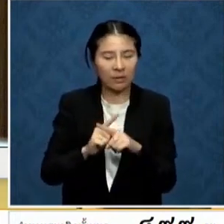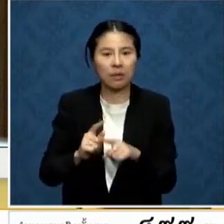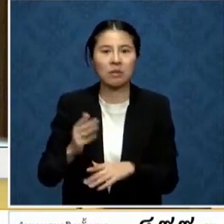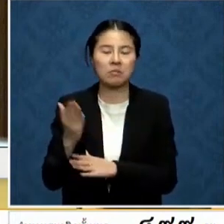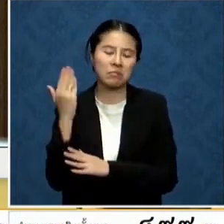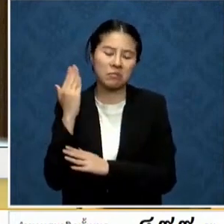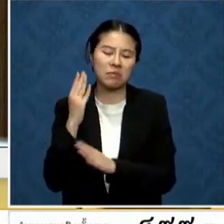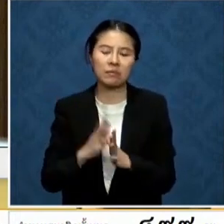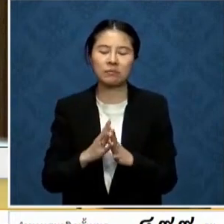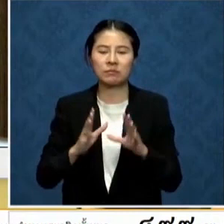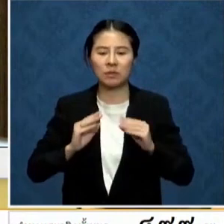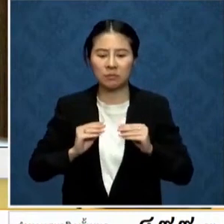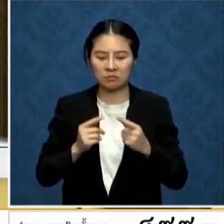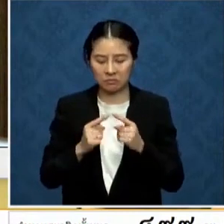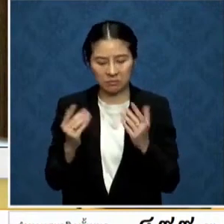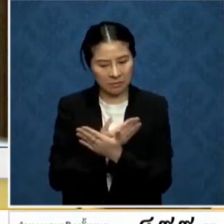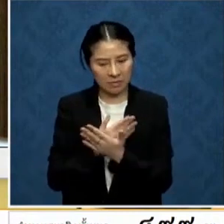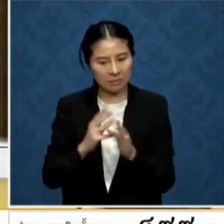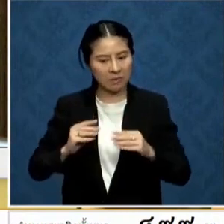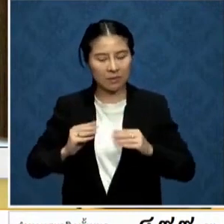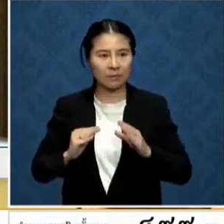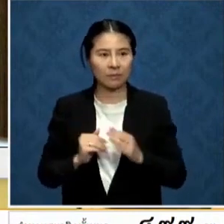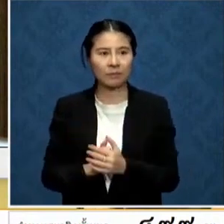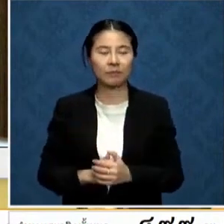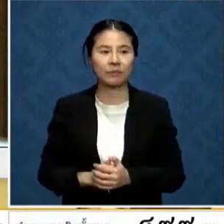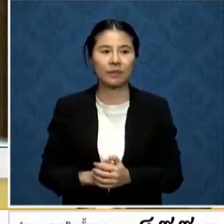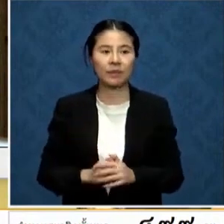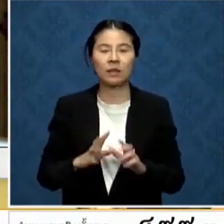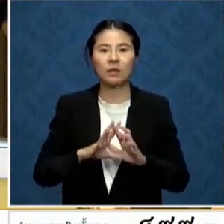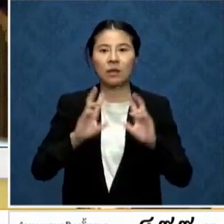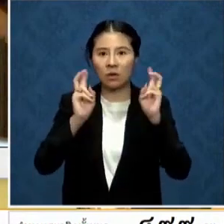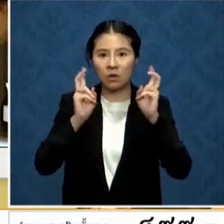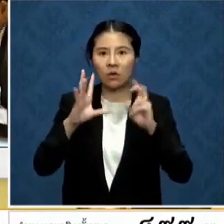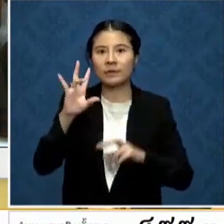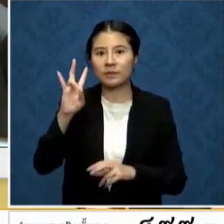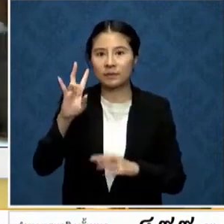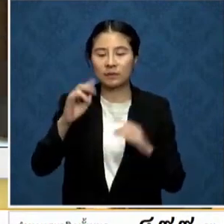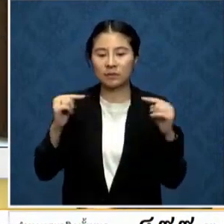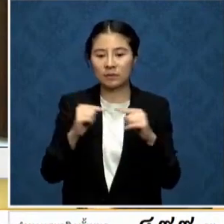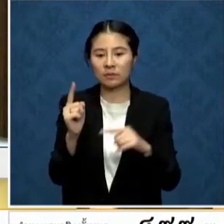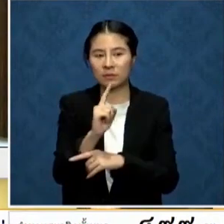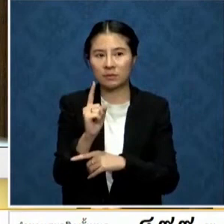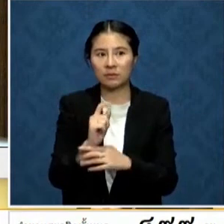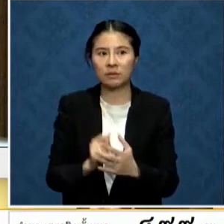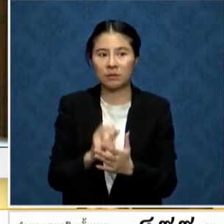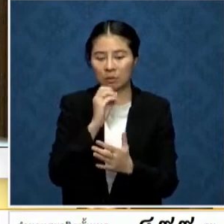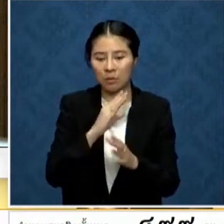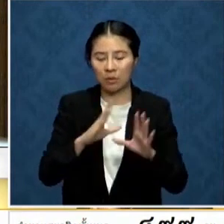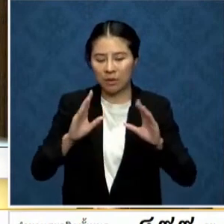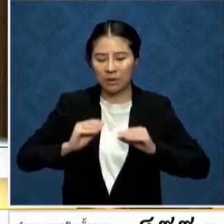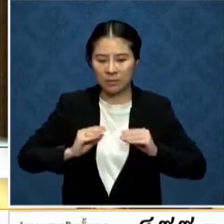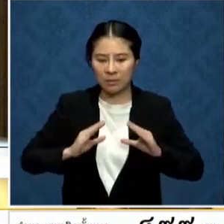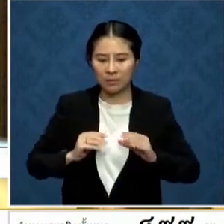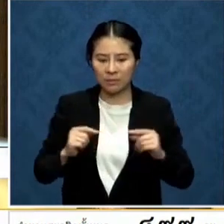มาเป็นมติที่ไม่เห็นด้วยนะครับครับเอ่อข้อที่ 7นะครับอันนี้สั้นๆเหมือนกันนะครับมีท่านนึงบอกว่าไม่เห็นด้วย